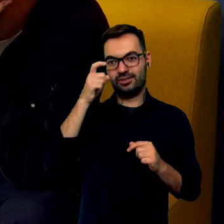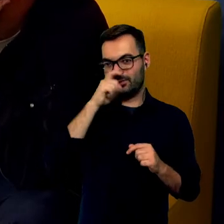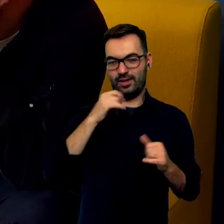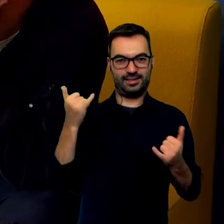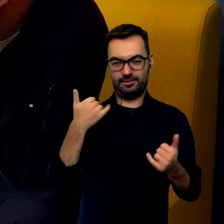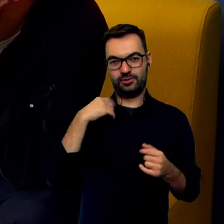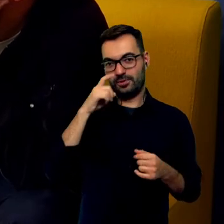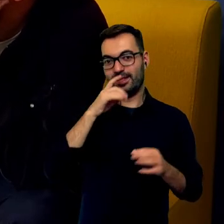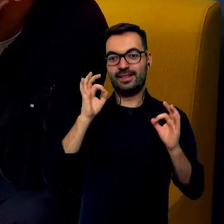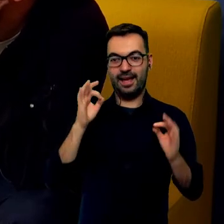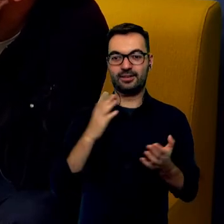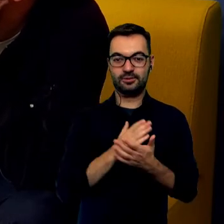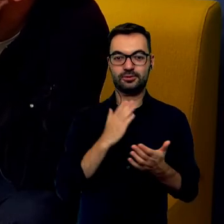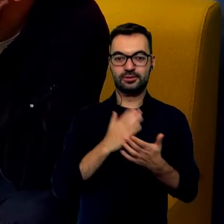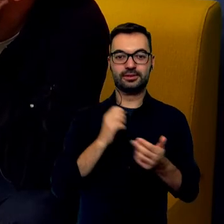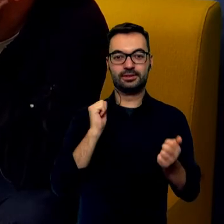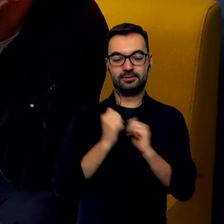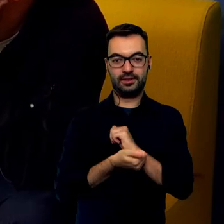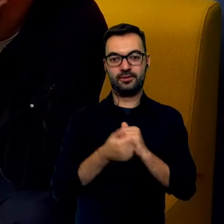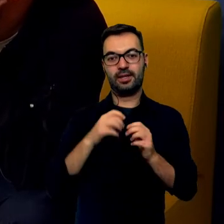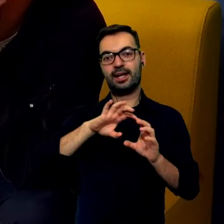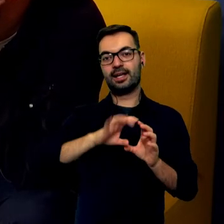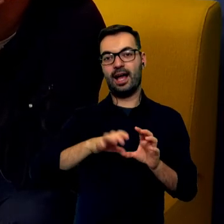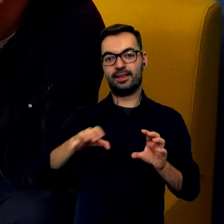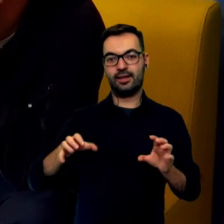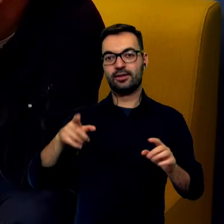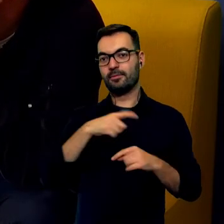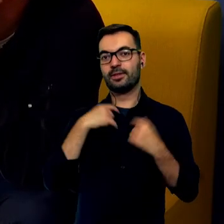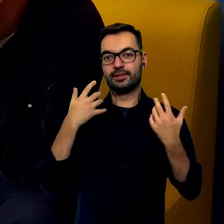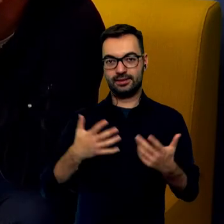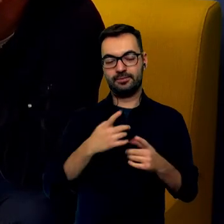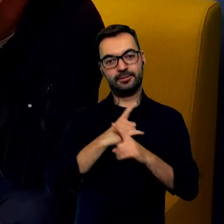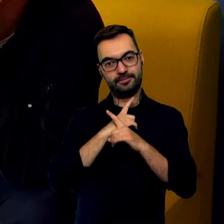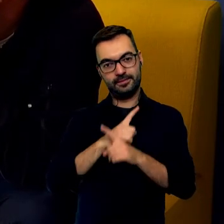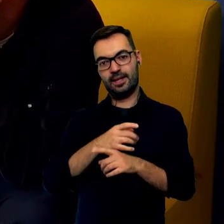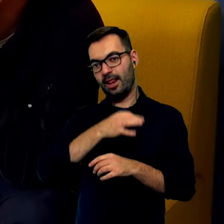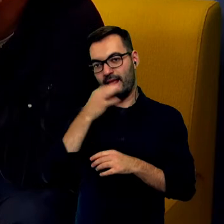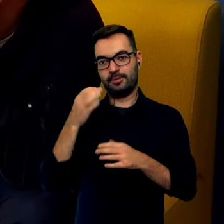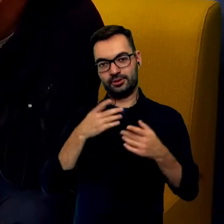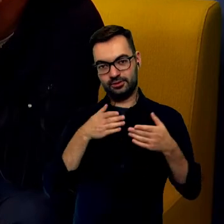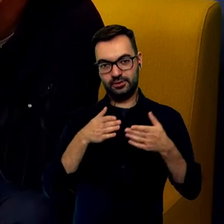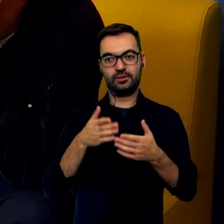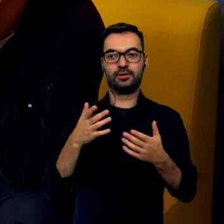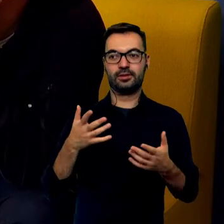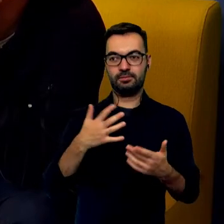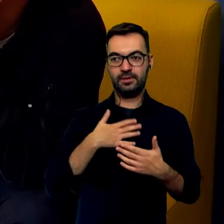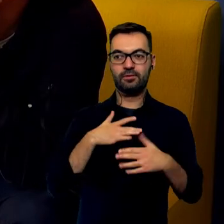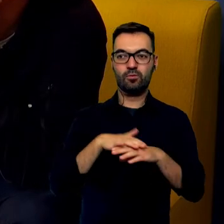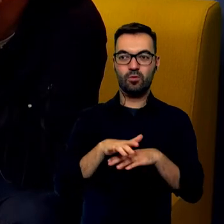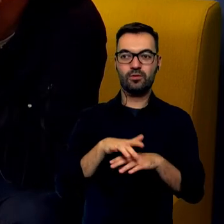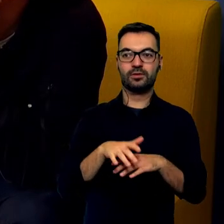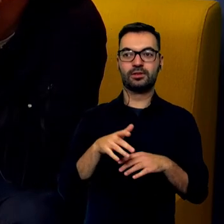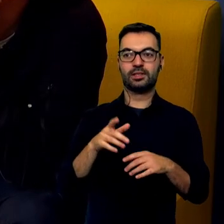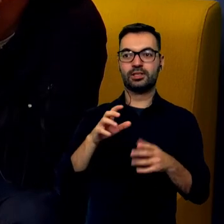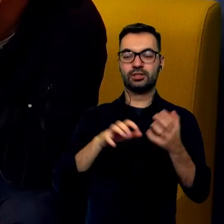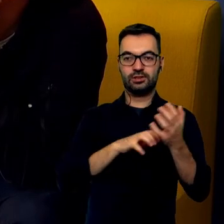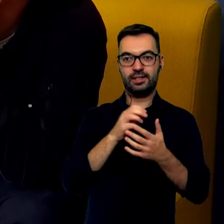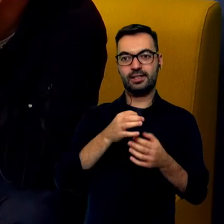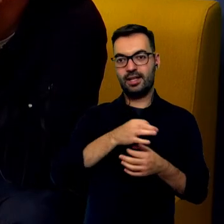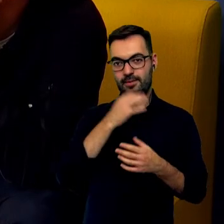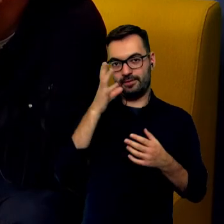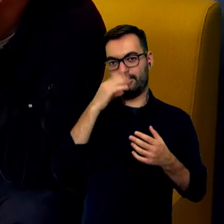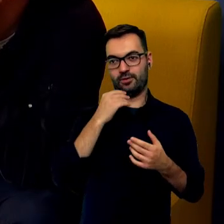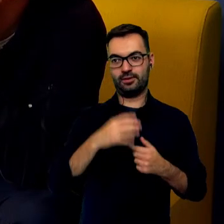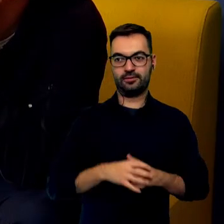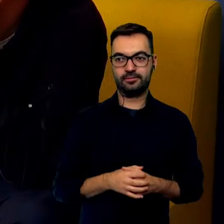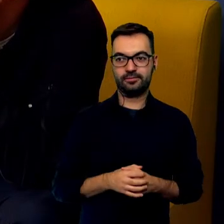dobre, tylko tak. Dzisiaj no, zmieniły się te kategorie i my chcemy podążać za tymi kategoriami, chcemy mieć wpływ na to, żeby ta rzeczywistość